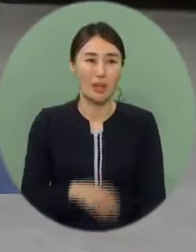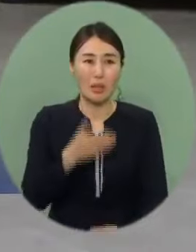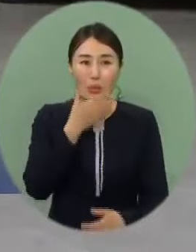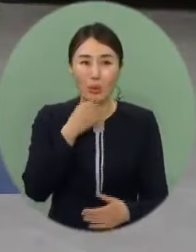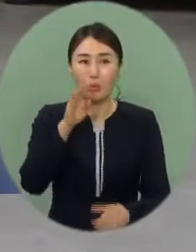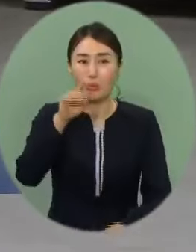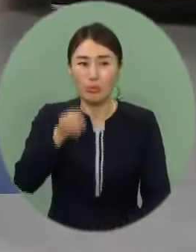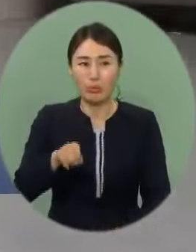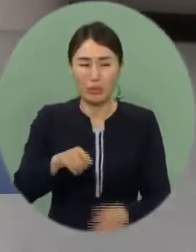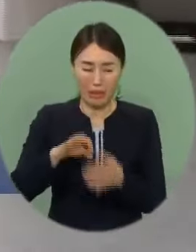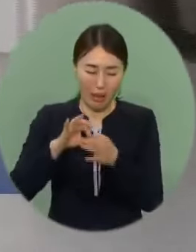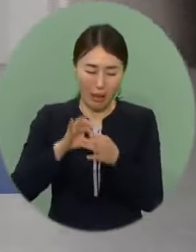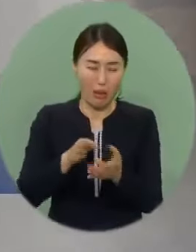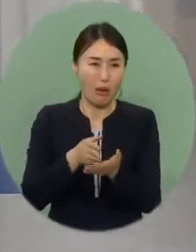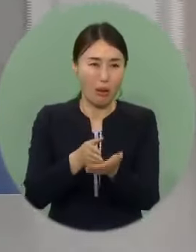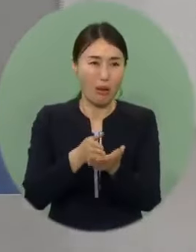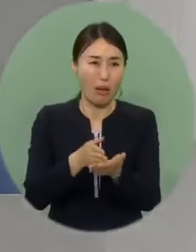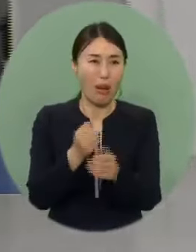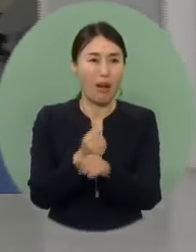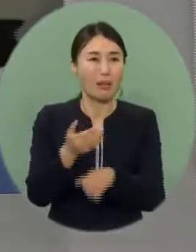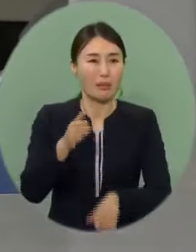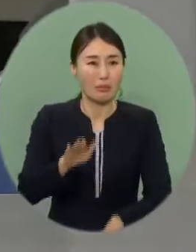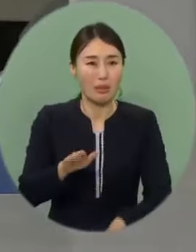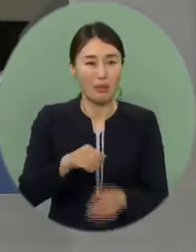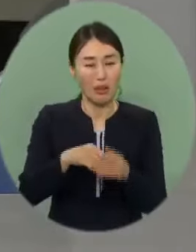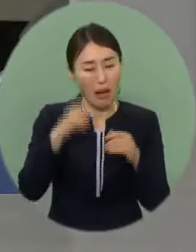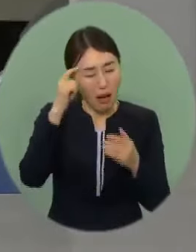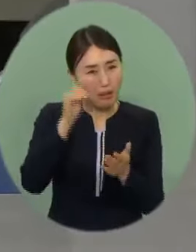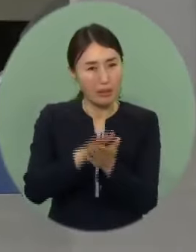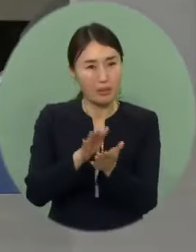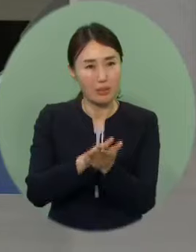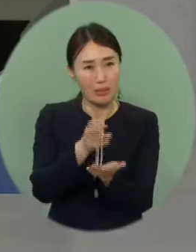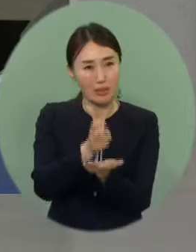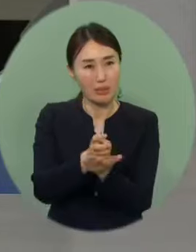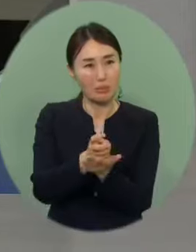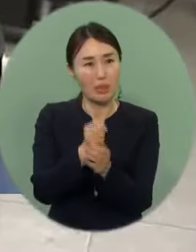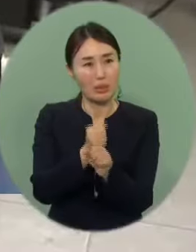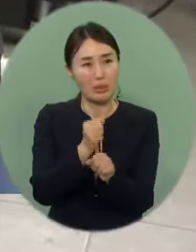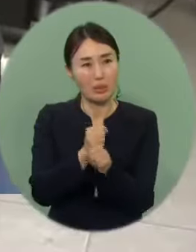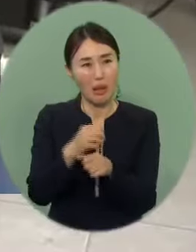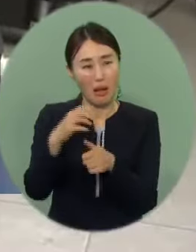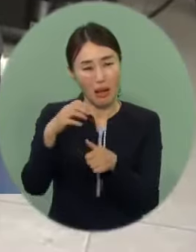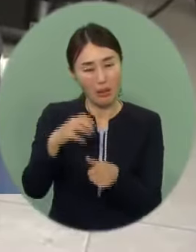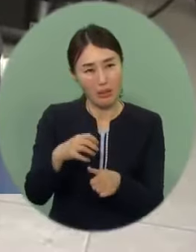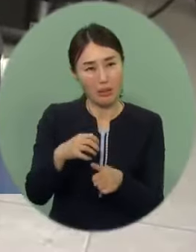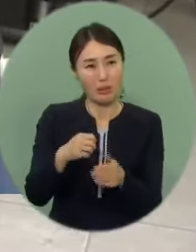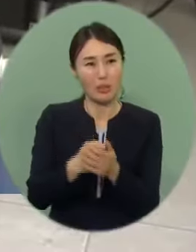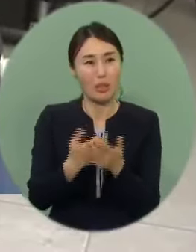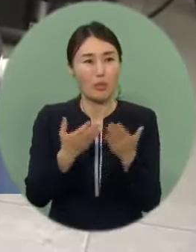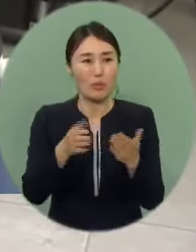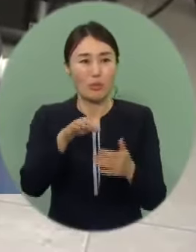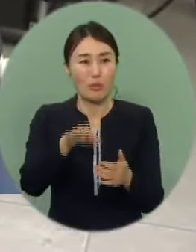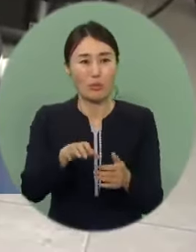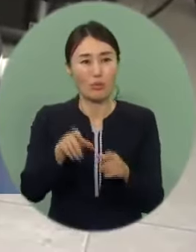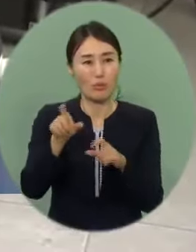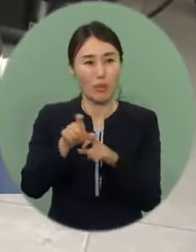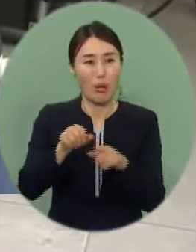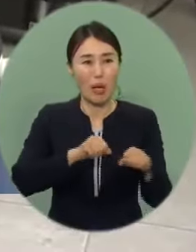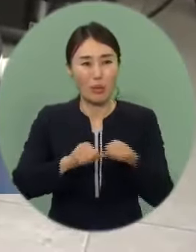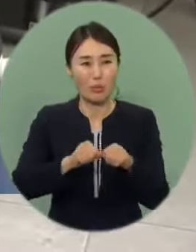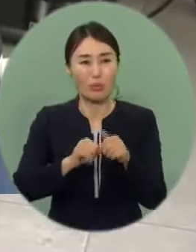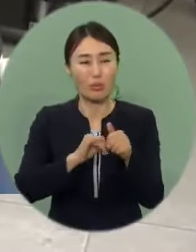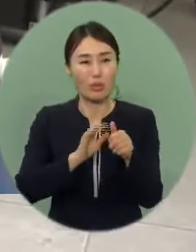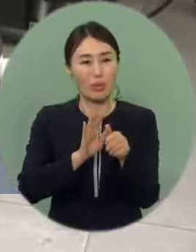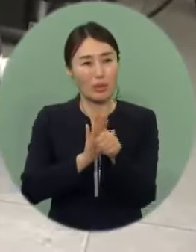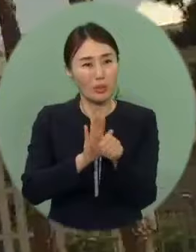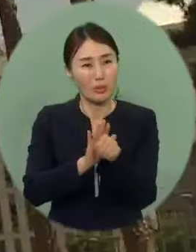지속적으로 권위를 하고 있는데 자체 지침을 만들어서 학계 계 신차에 추가로 활동보조 인력을 지원하도록